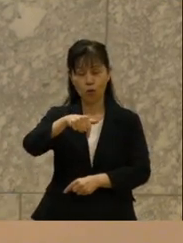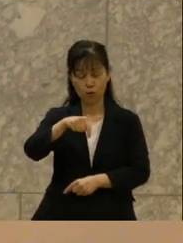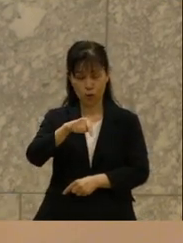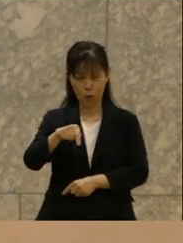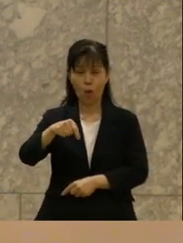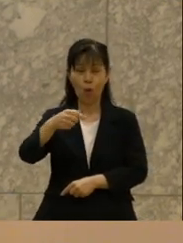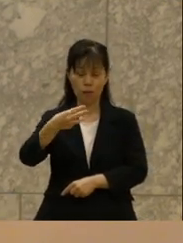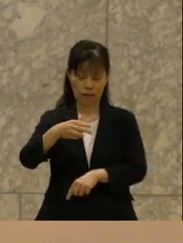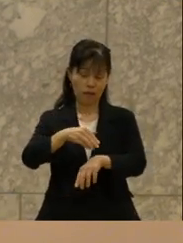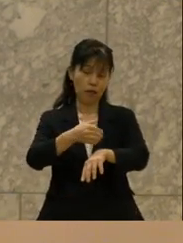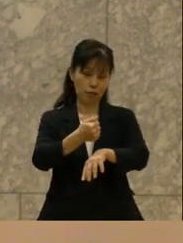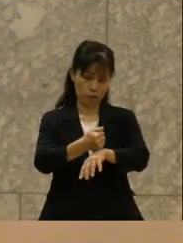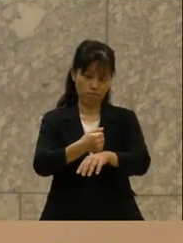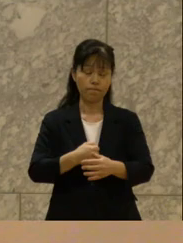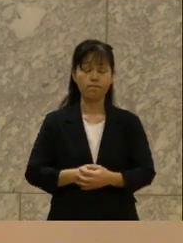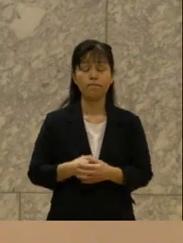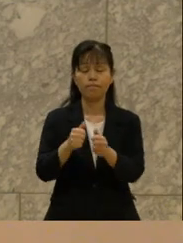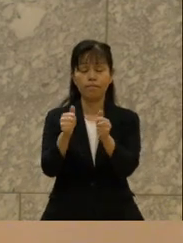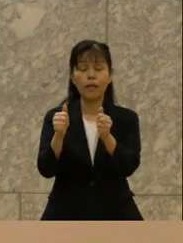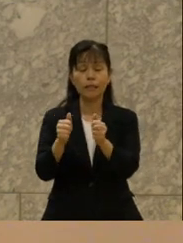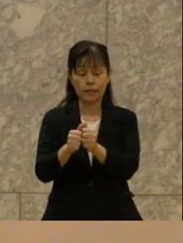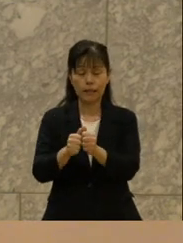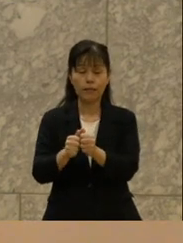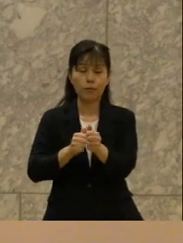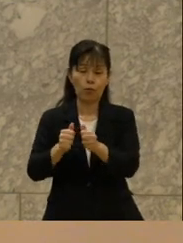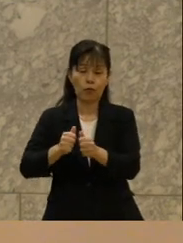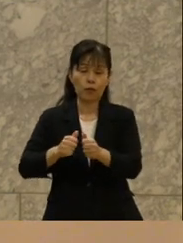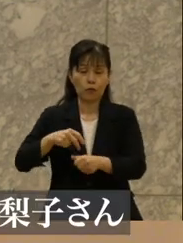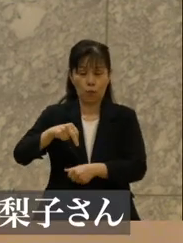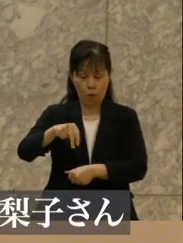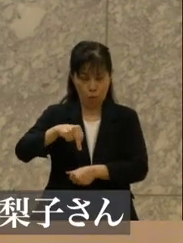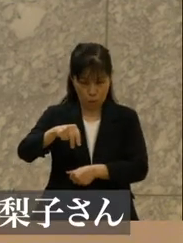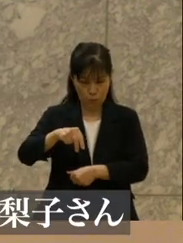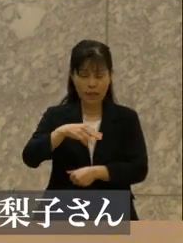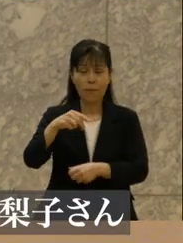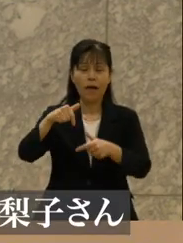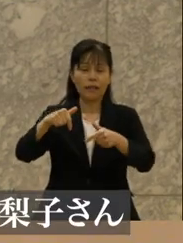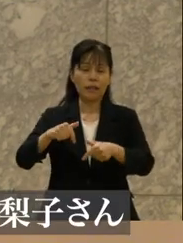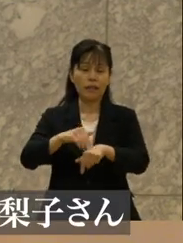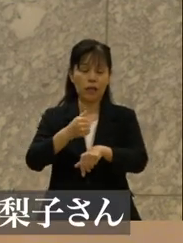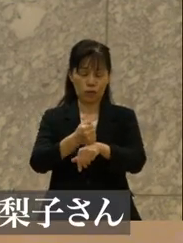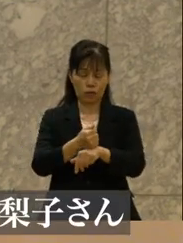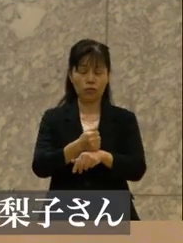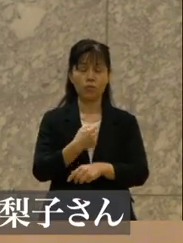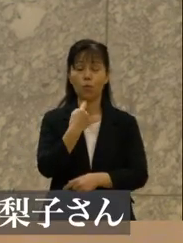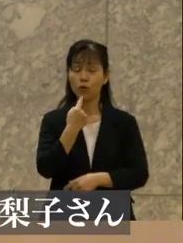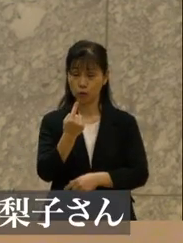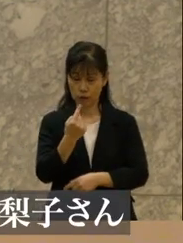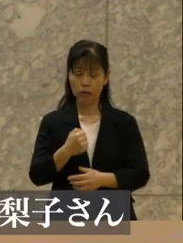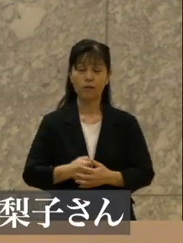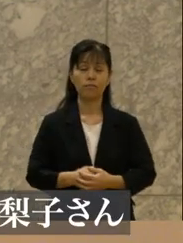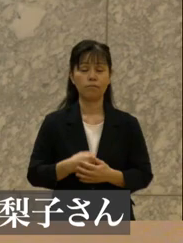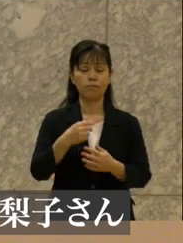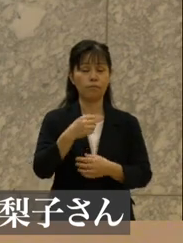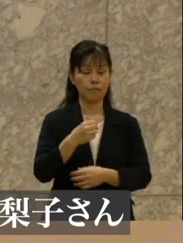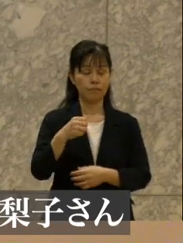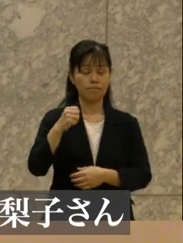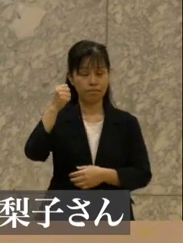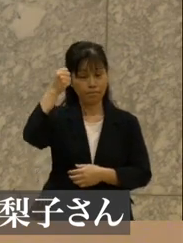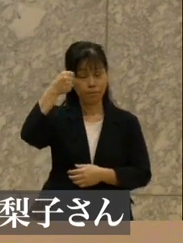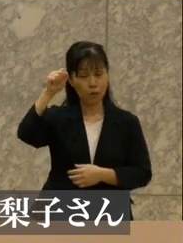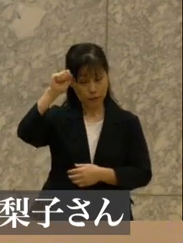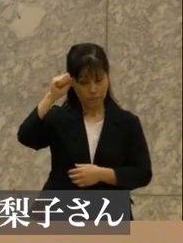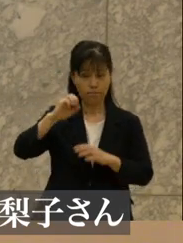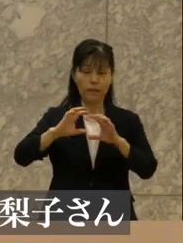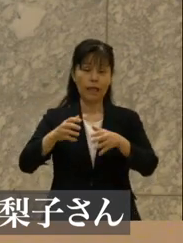男子20キロ競歩山西俊和選手また201029年のベルリン世界